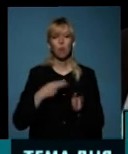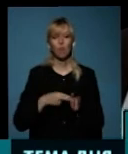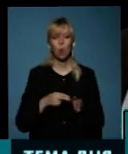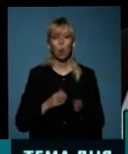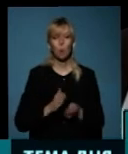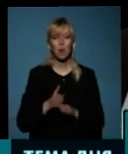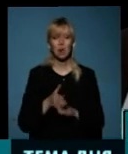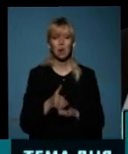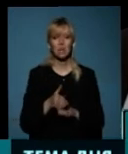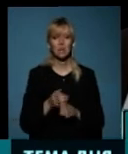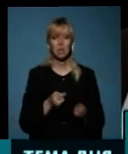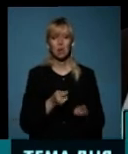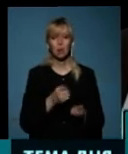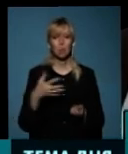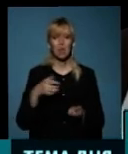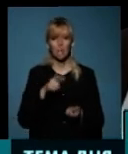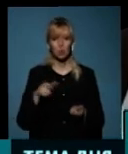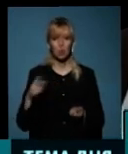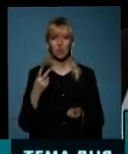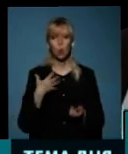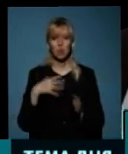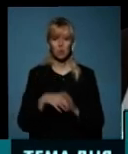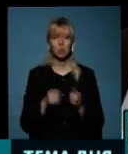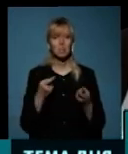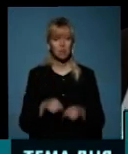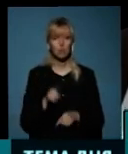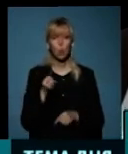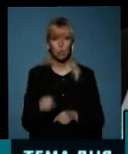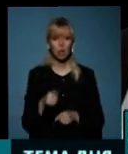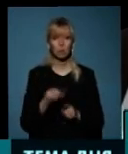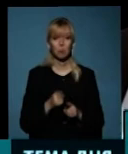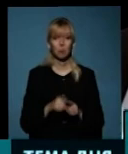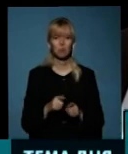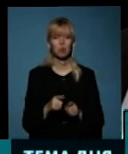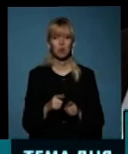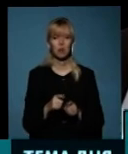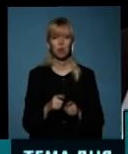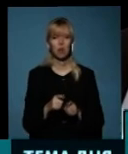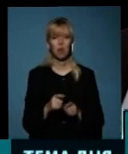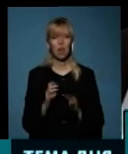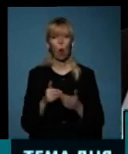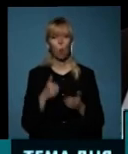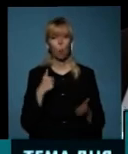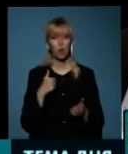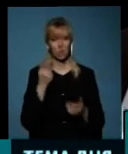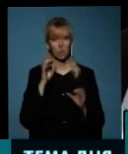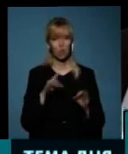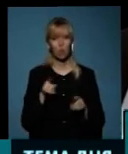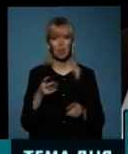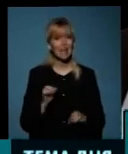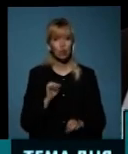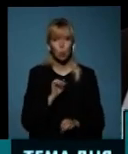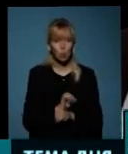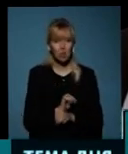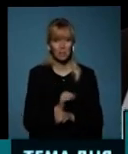кількості 15 осіб і двоє загинуло. В дійсності там слідство доведе, але так як по попередній інформації, він не